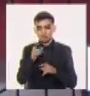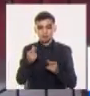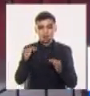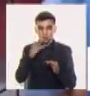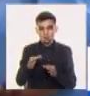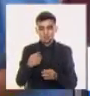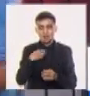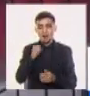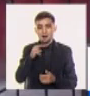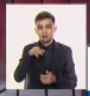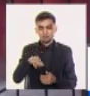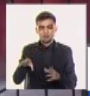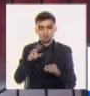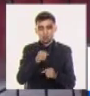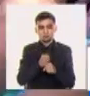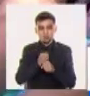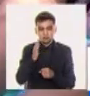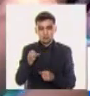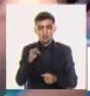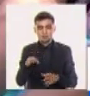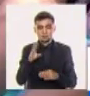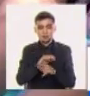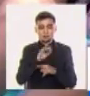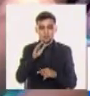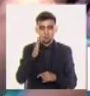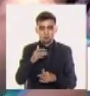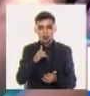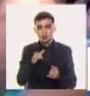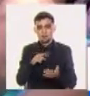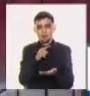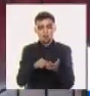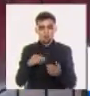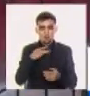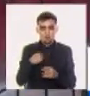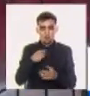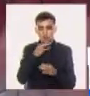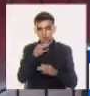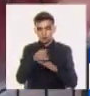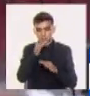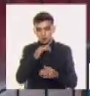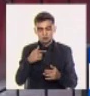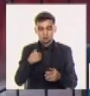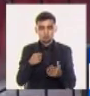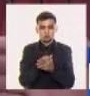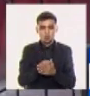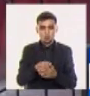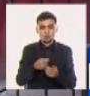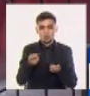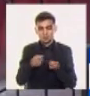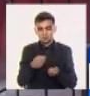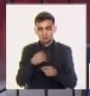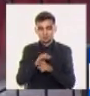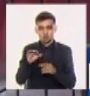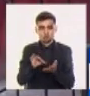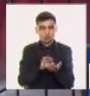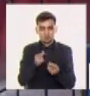мы акты все выполним, работу примем и все отправим. Многие вопросы не могу сейчас ответить. Я единственное постараюсь сейчас довести до руководителя, что срочно надо